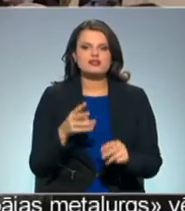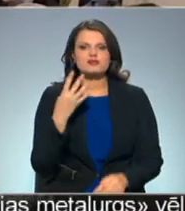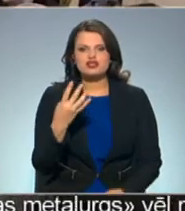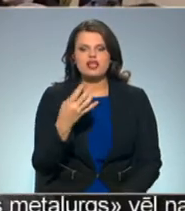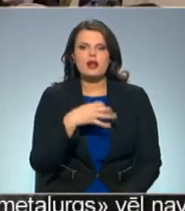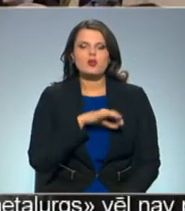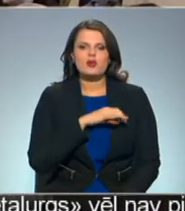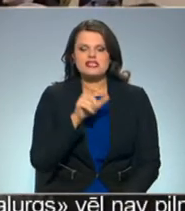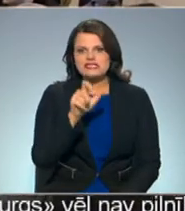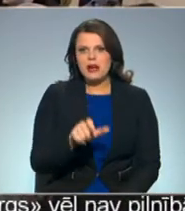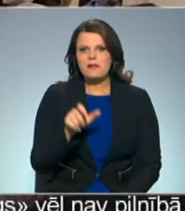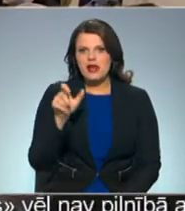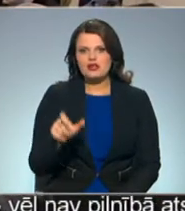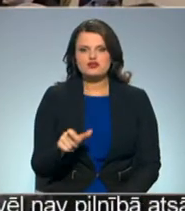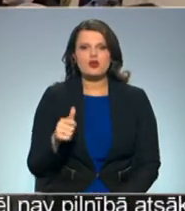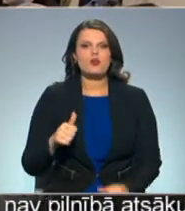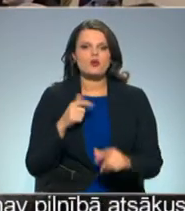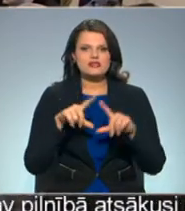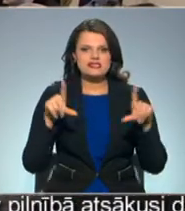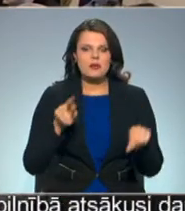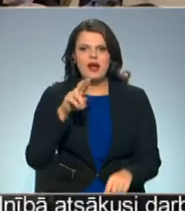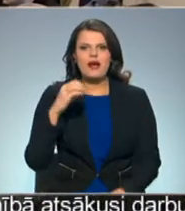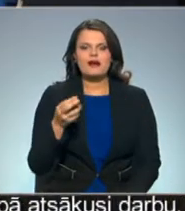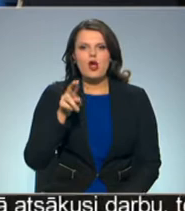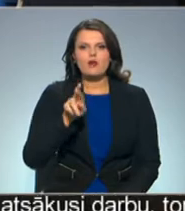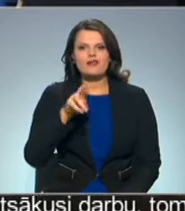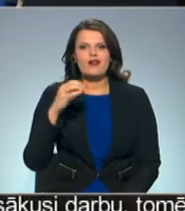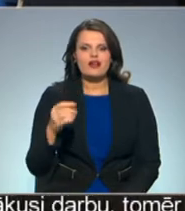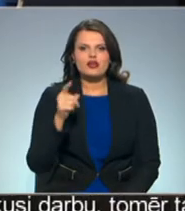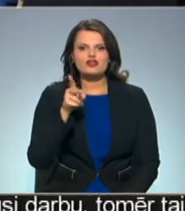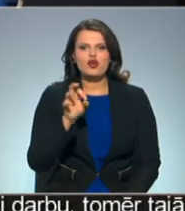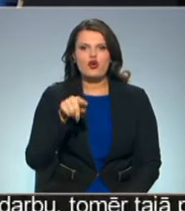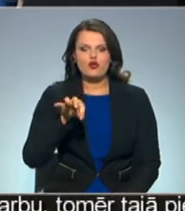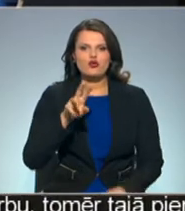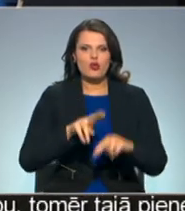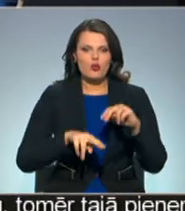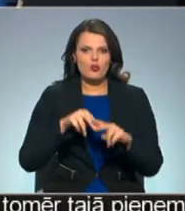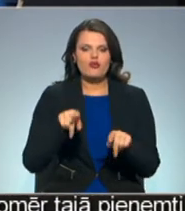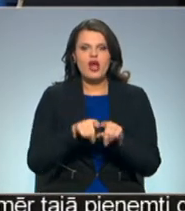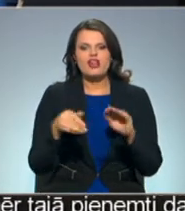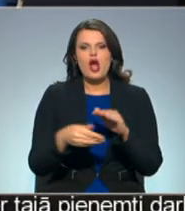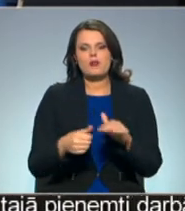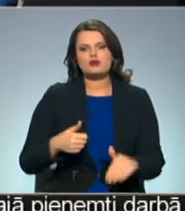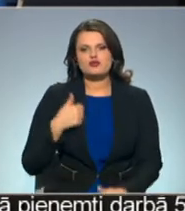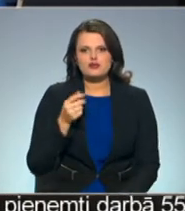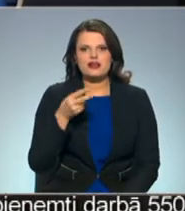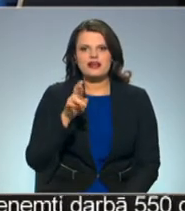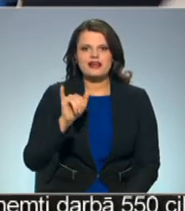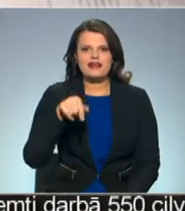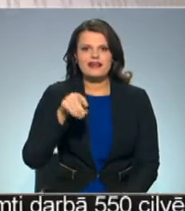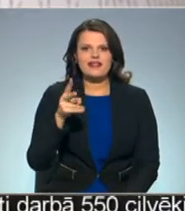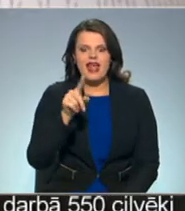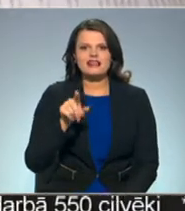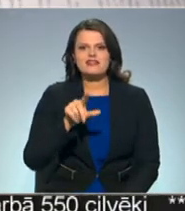četrām juridiskajām personām – uzņēmumiem Re un Res, Konto būve, pilnsabiedrībai Sprē, kā arī apakšuzņēmumam Fritex LV,